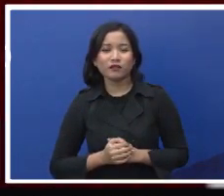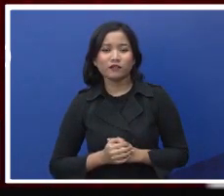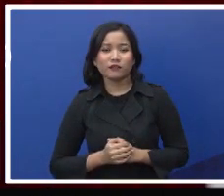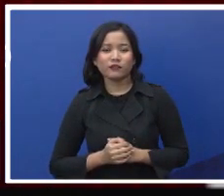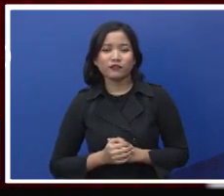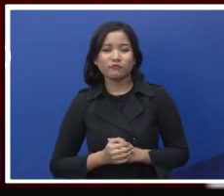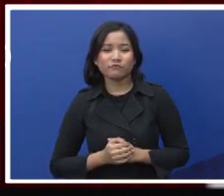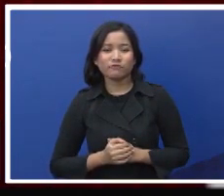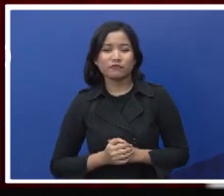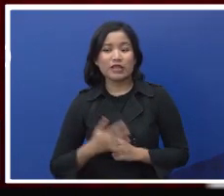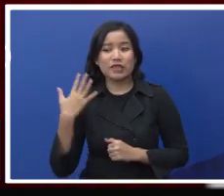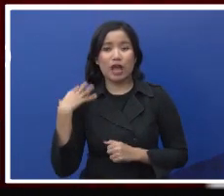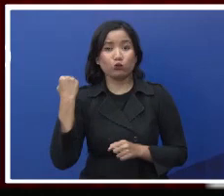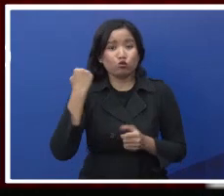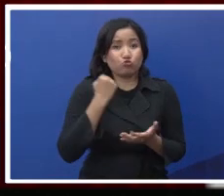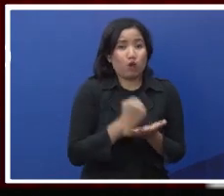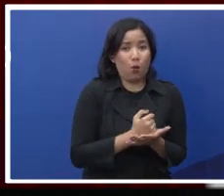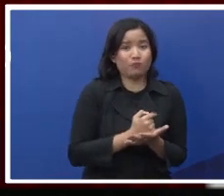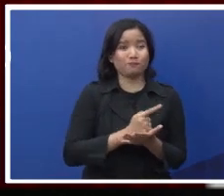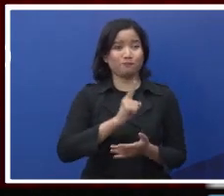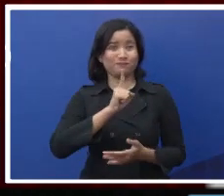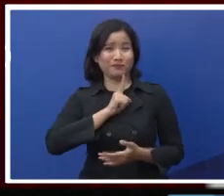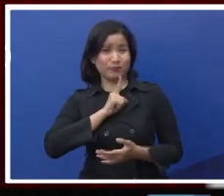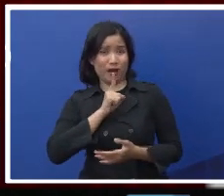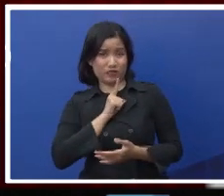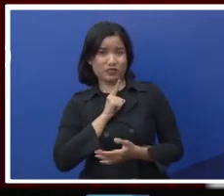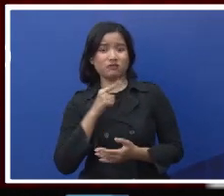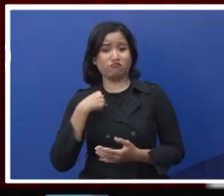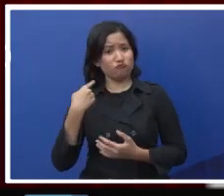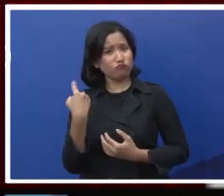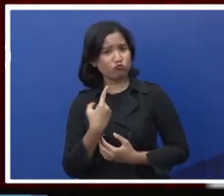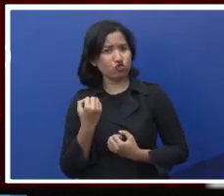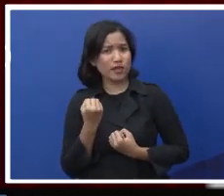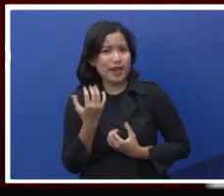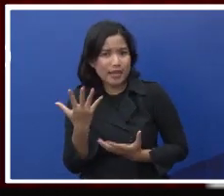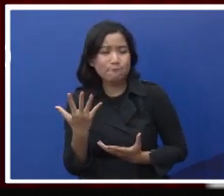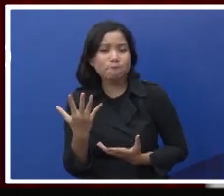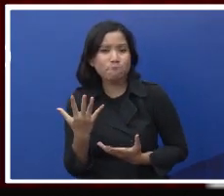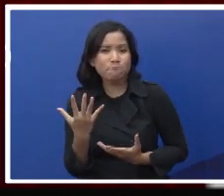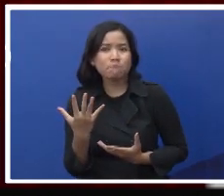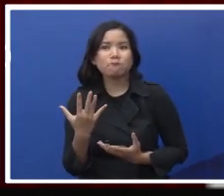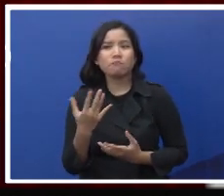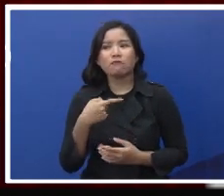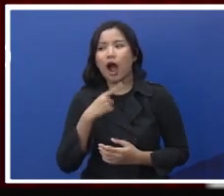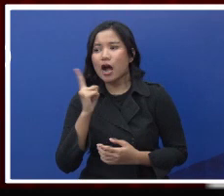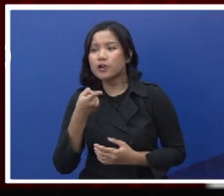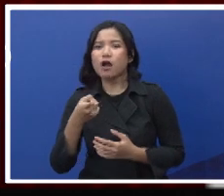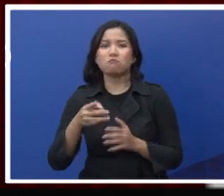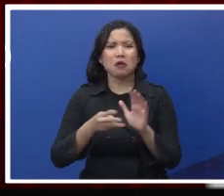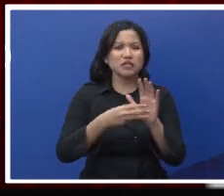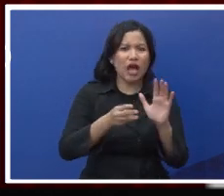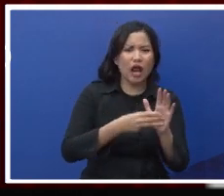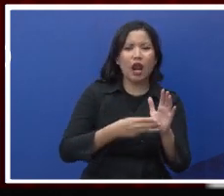jawab individu kita sebagai Muslim dalam mengatasi masalah-masalah